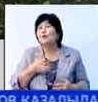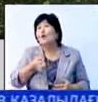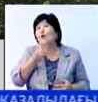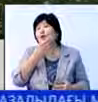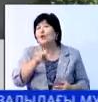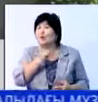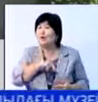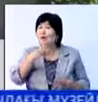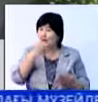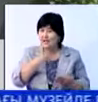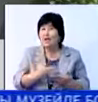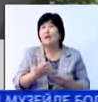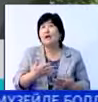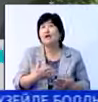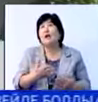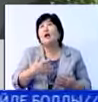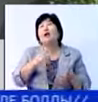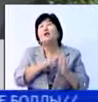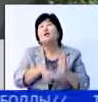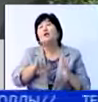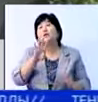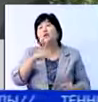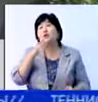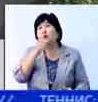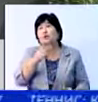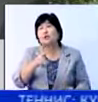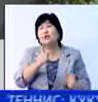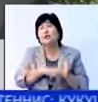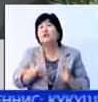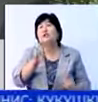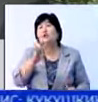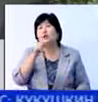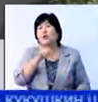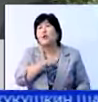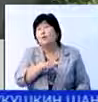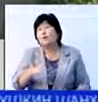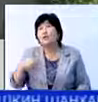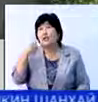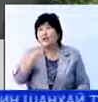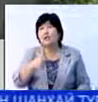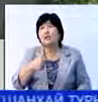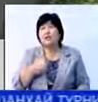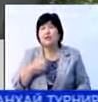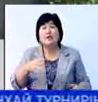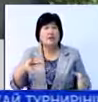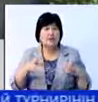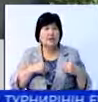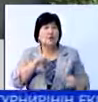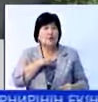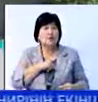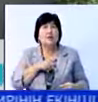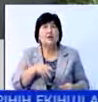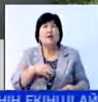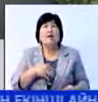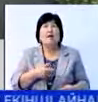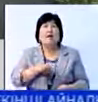еңбегін бағалайтын. 74-ші жылымды бастап, 84-ші жылғы бизнес мекенге жұмыс істедім. Қатты